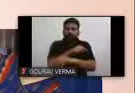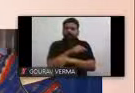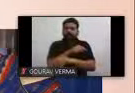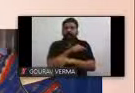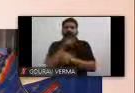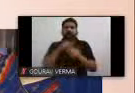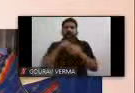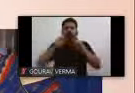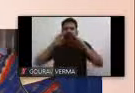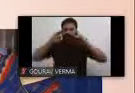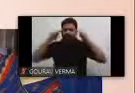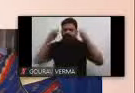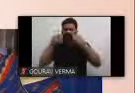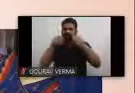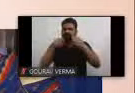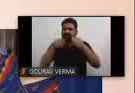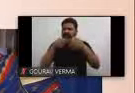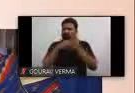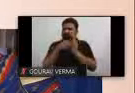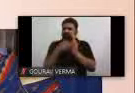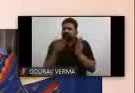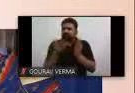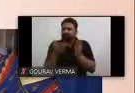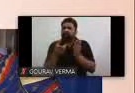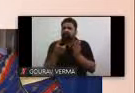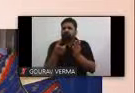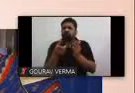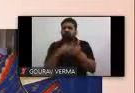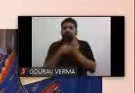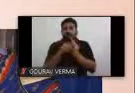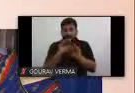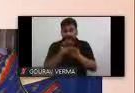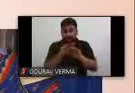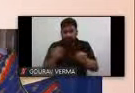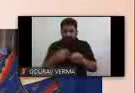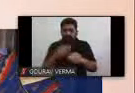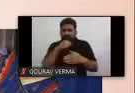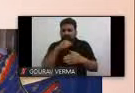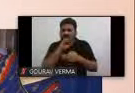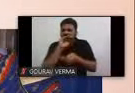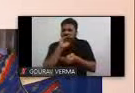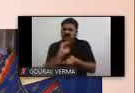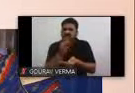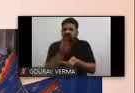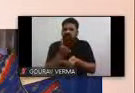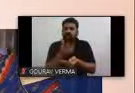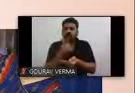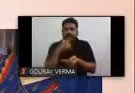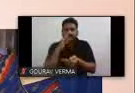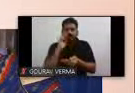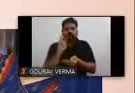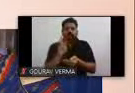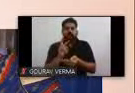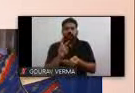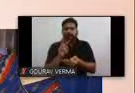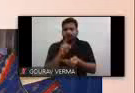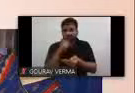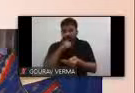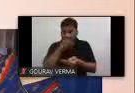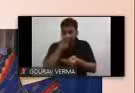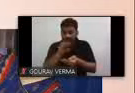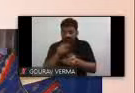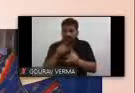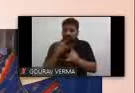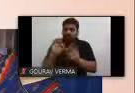focal point of early intervention is that the child is very young. So we have to take, we have to involve